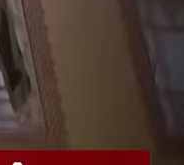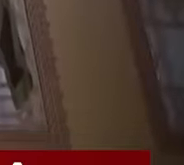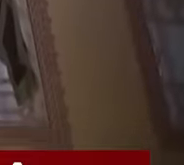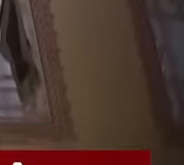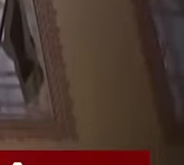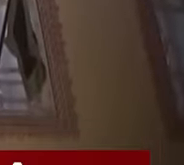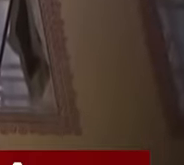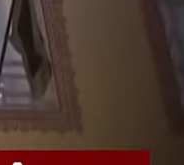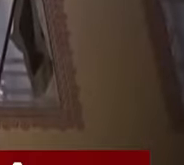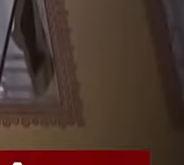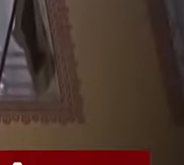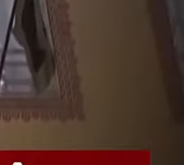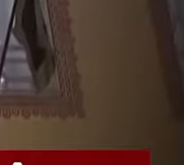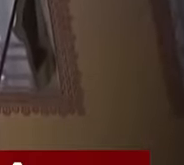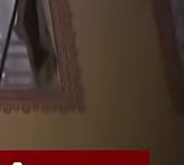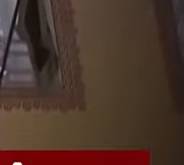Hayya